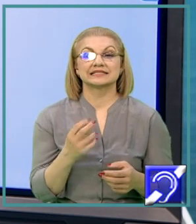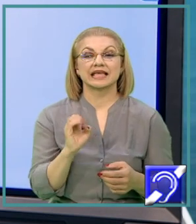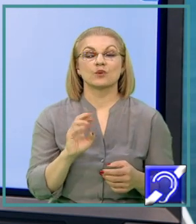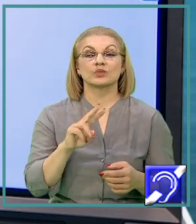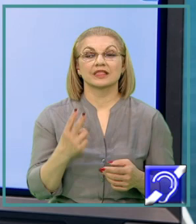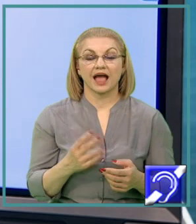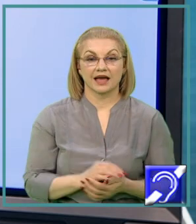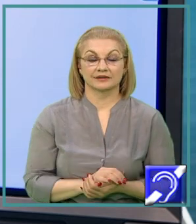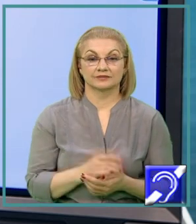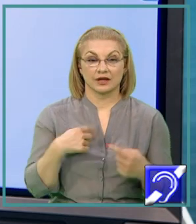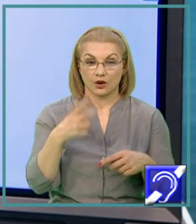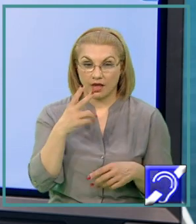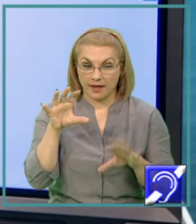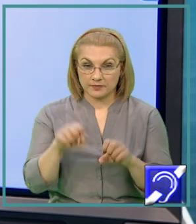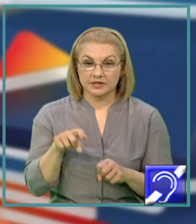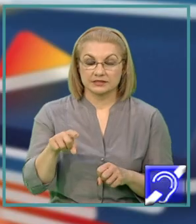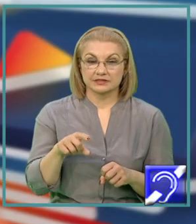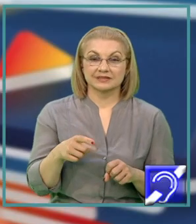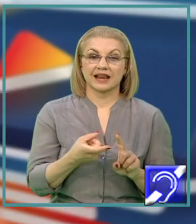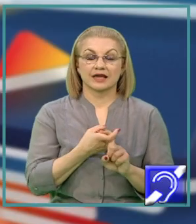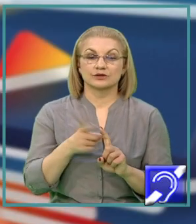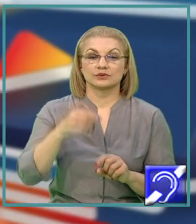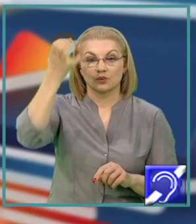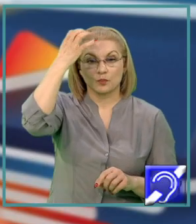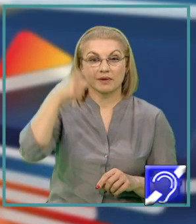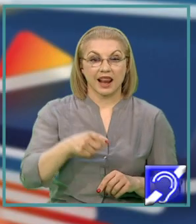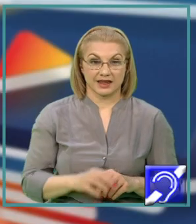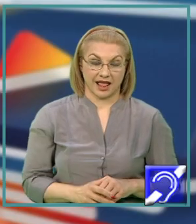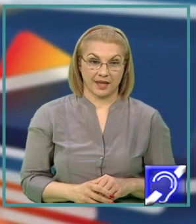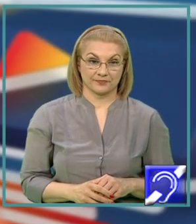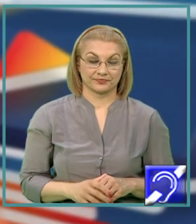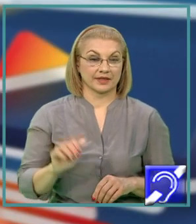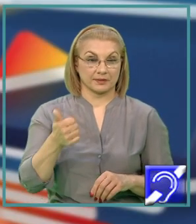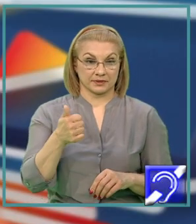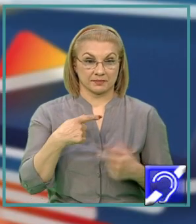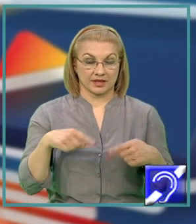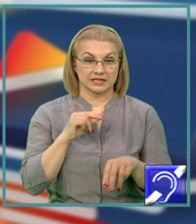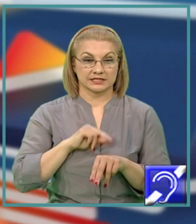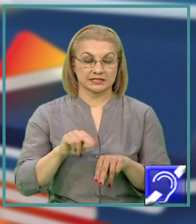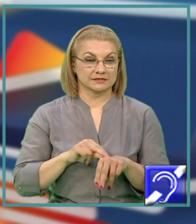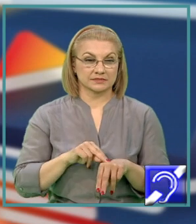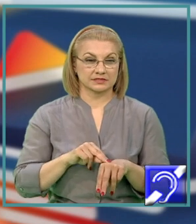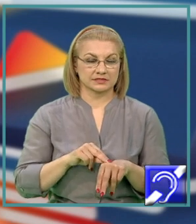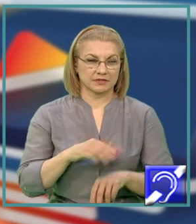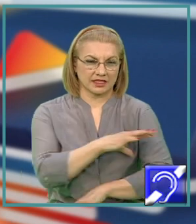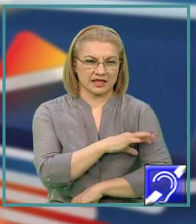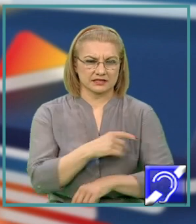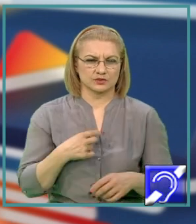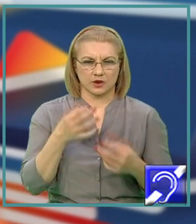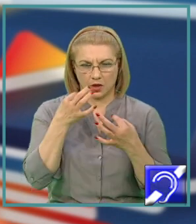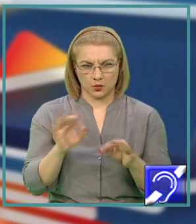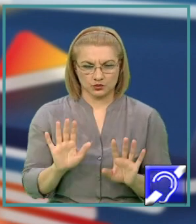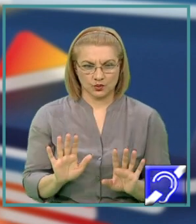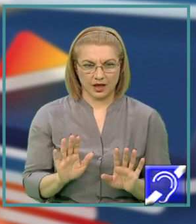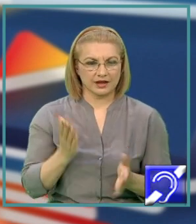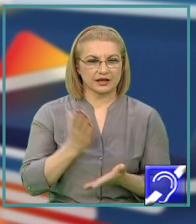în discuția purtată pe seama unei pălării. Prima dată simțim o tensiune ușoară,